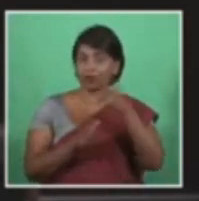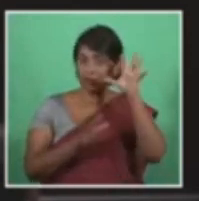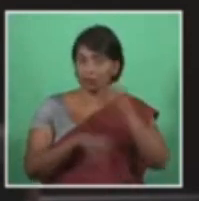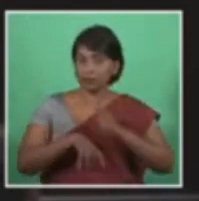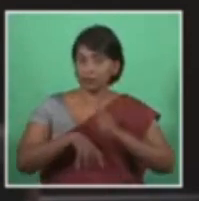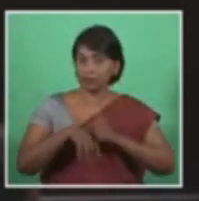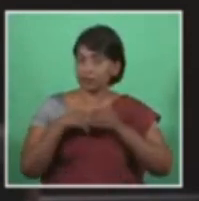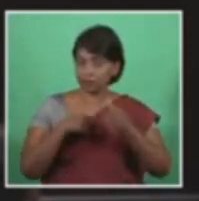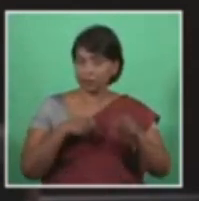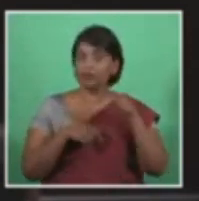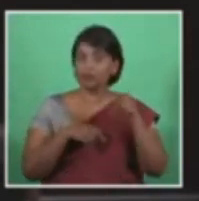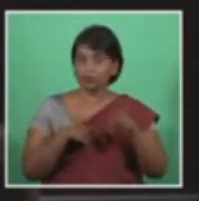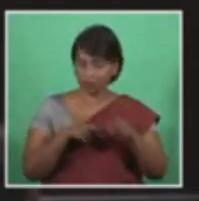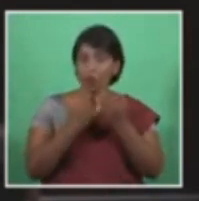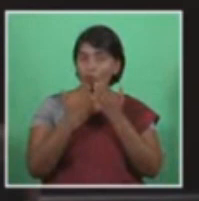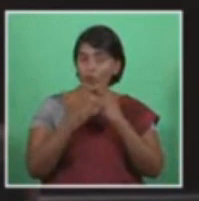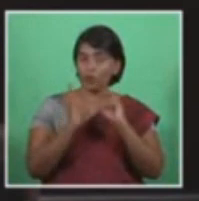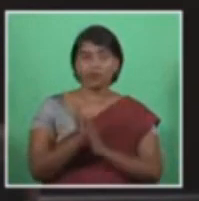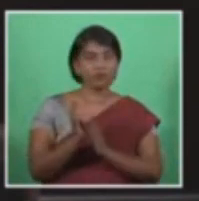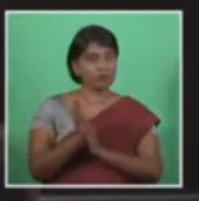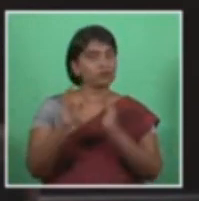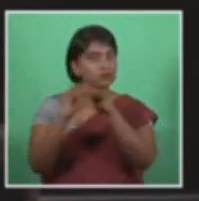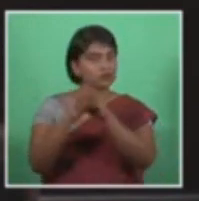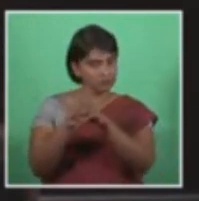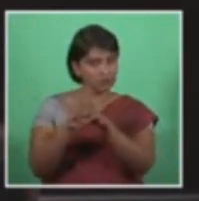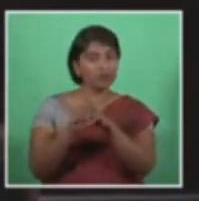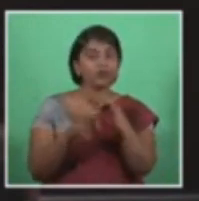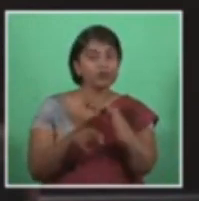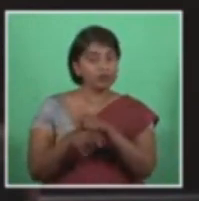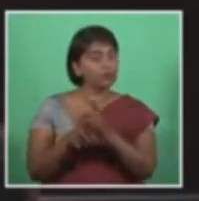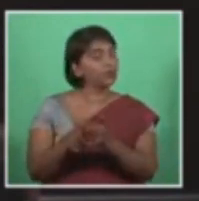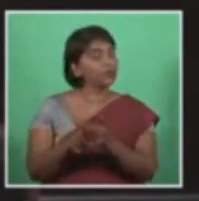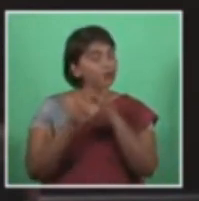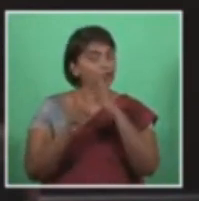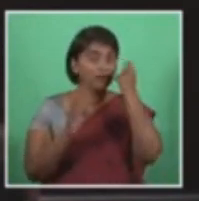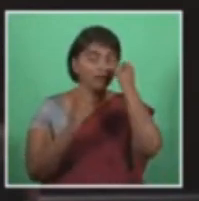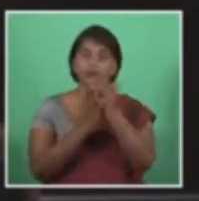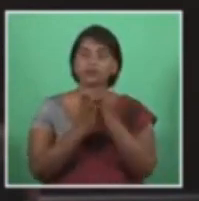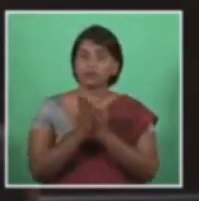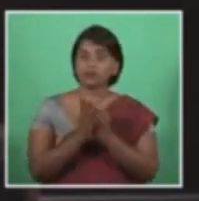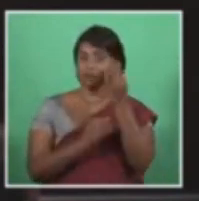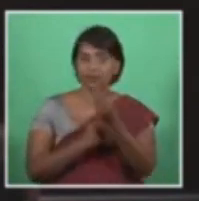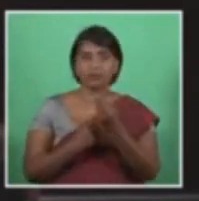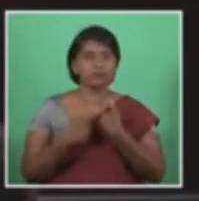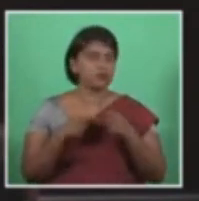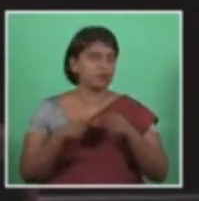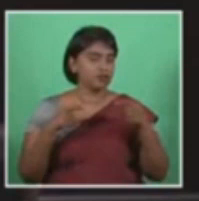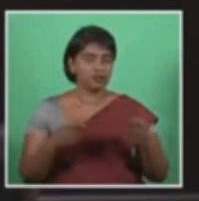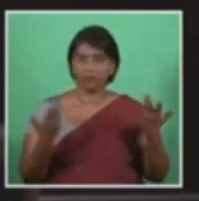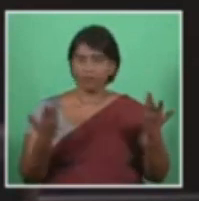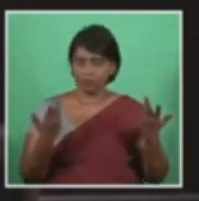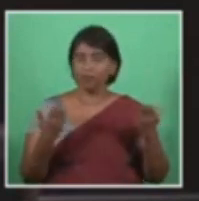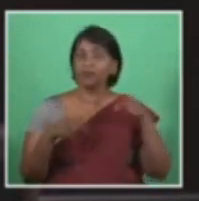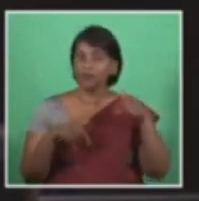ගෙනාපු කාලවකවානුව තුළ ඒ උපදේශකාරක සභාවකට හෝ සම්බන්ධ වෙලා මේක ඒ යෝජනාවක් හැටියට ඉදිරිපත් කරන අපේ කිසි විරුද්ධත්වයක්